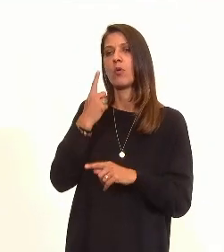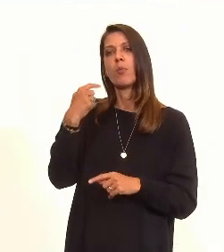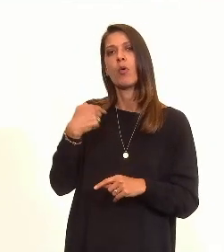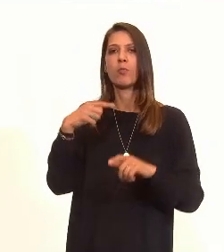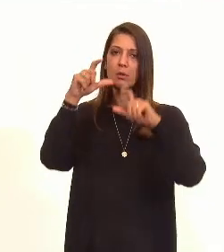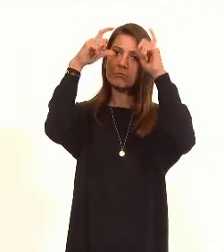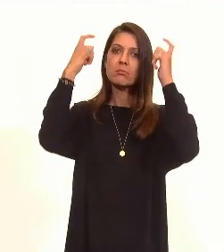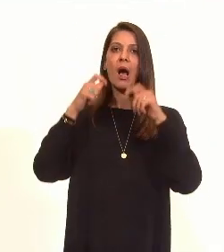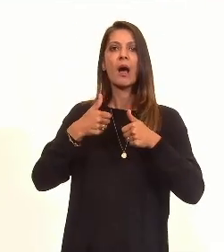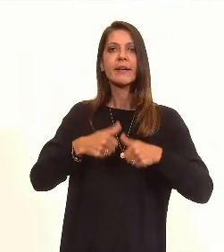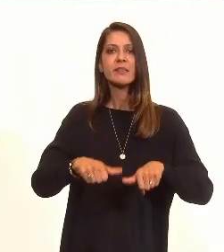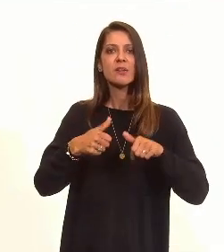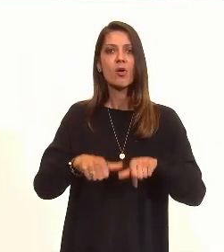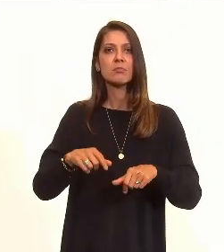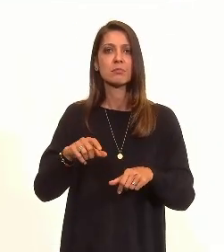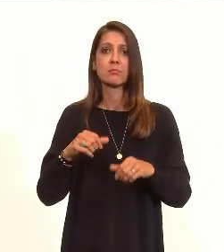résidente.